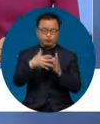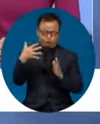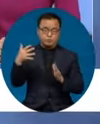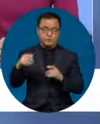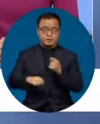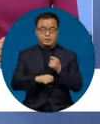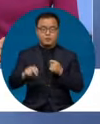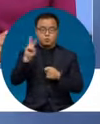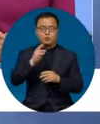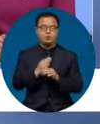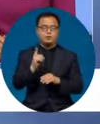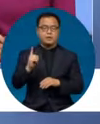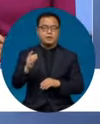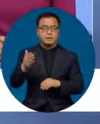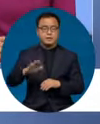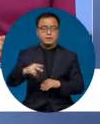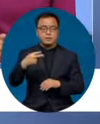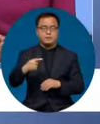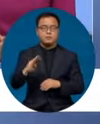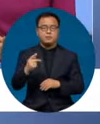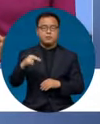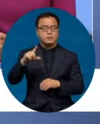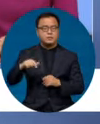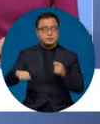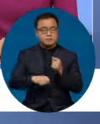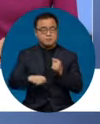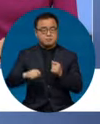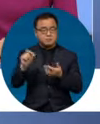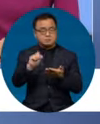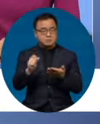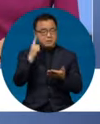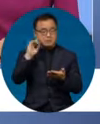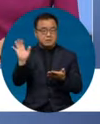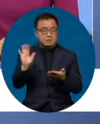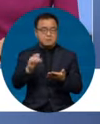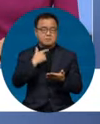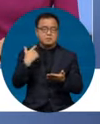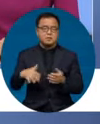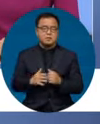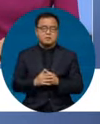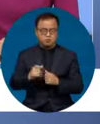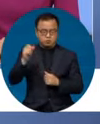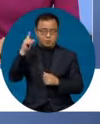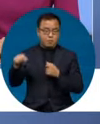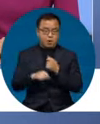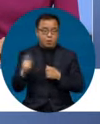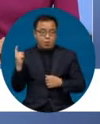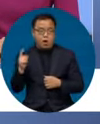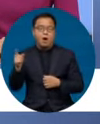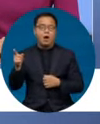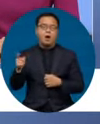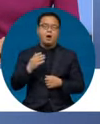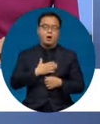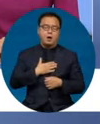곡이지만 드보르작은 원래 첼로 협주곡을 쓸 생각이 없었다는 게 아이러니합니다. 뛰어난 첼리스트의 연주를 듣고 난 후 협주곡